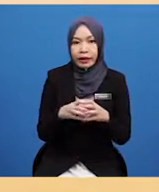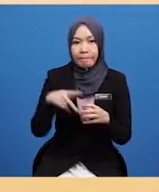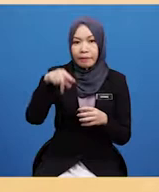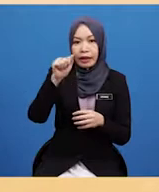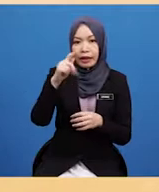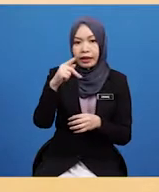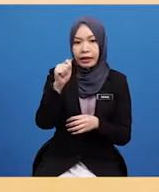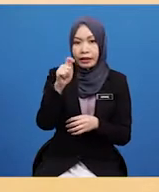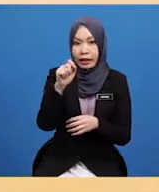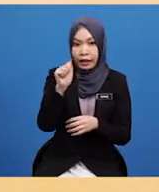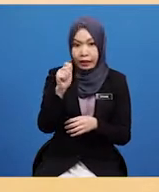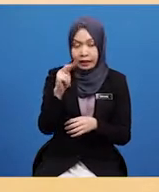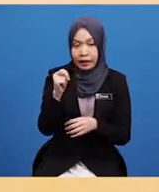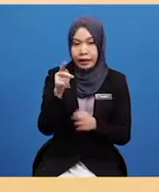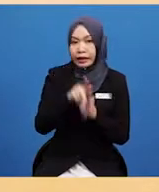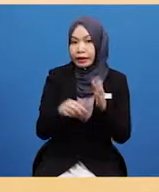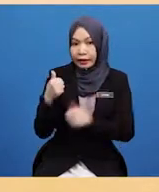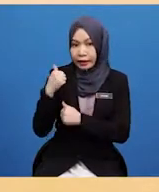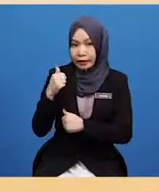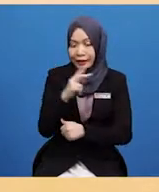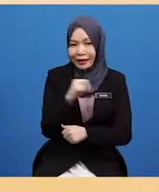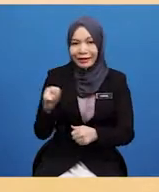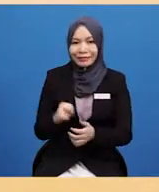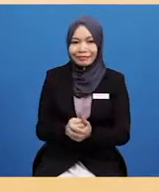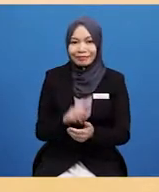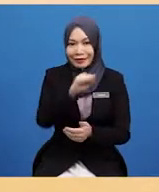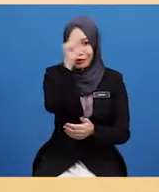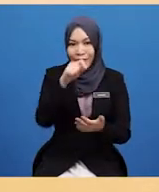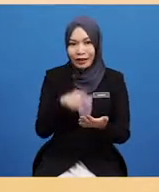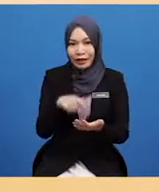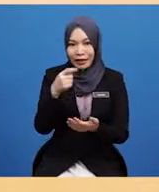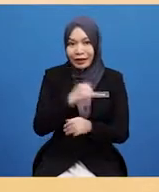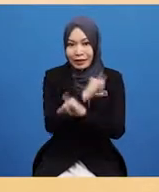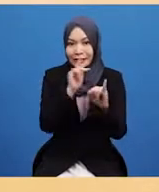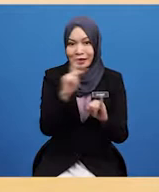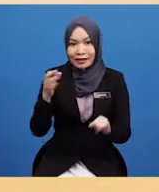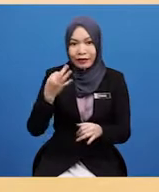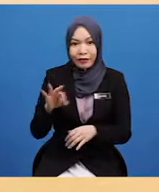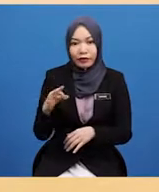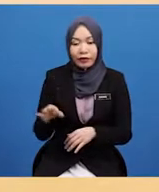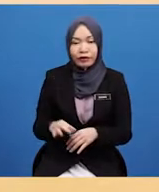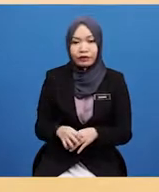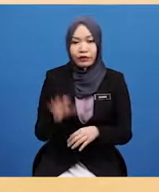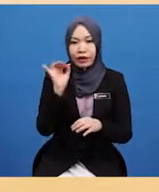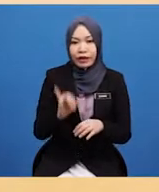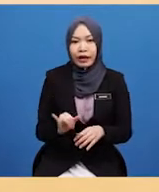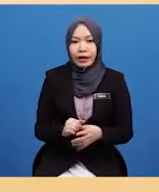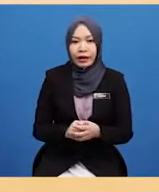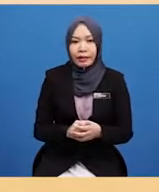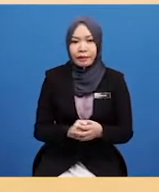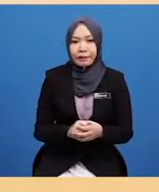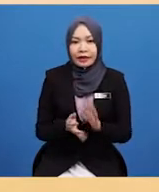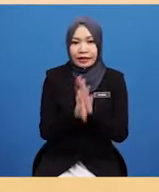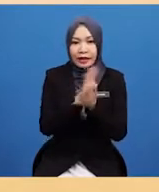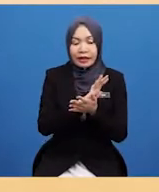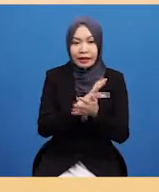pula. Soalannya ialah, jelaskan faktor-faktor yang mencetuskan Perang Dunia Pertama, 8